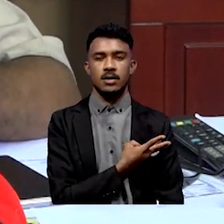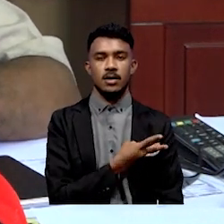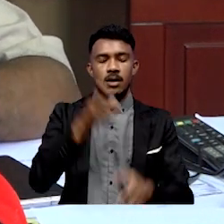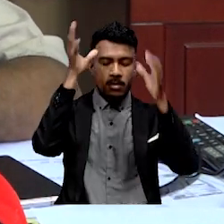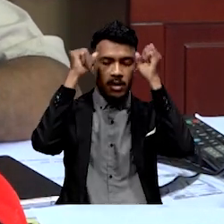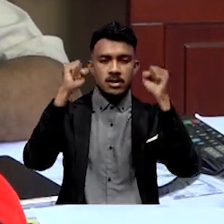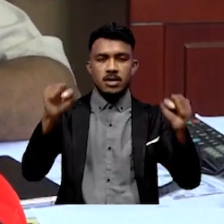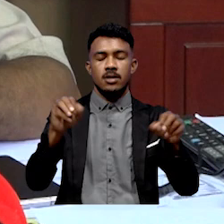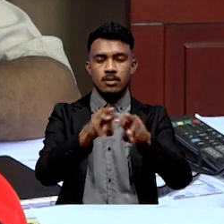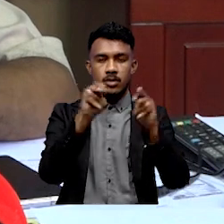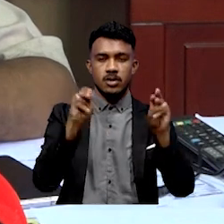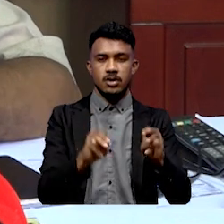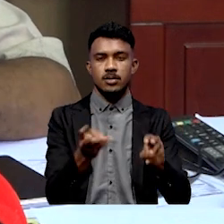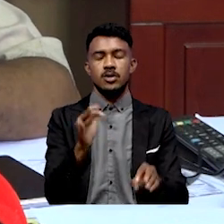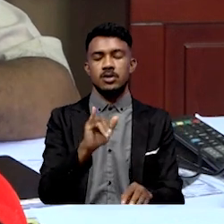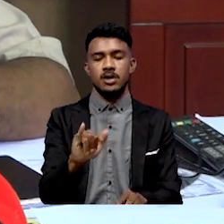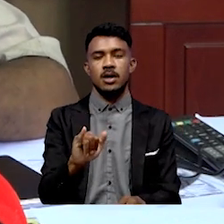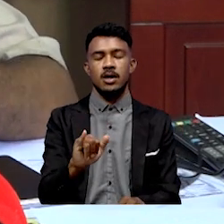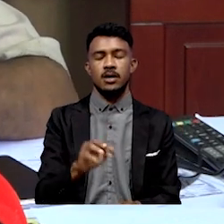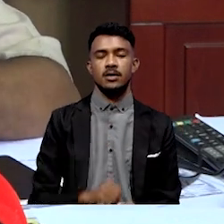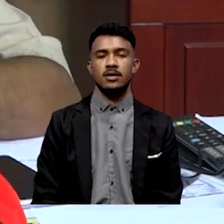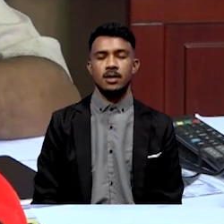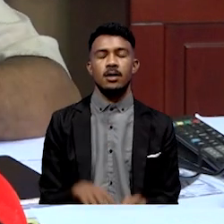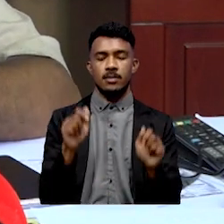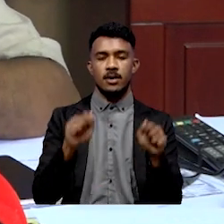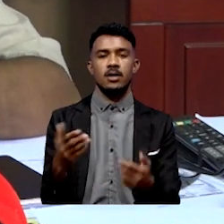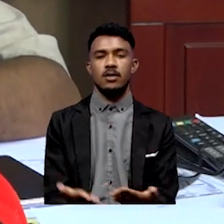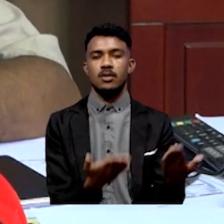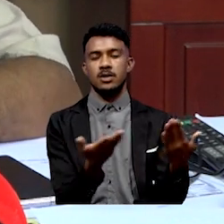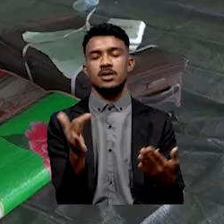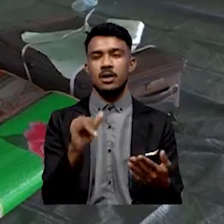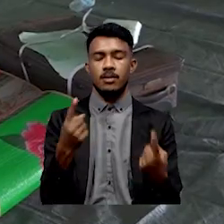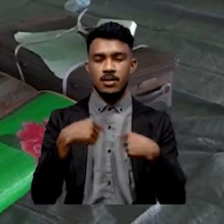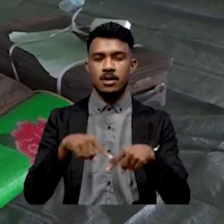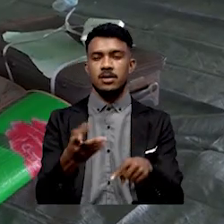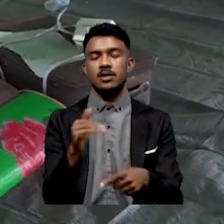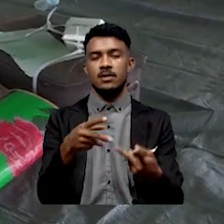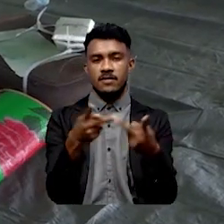municipio sira, itu ni yang mesdor municipio sira, ho di bele luar fal sira bahaya serni fati.